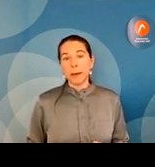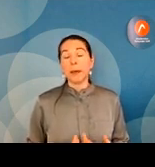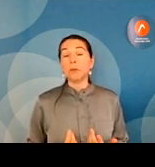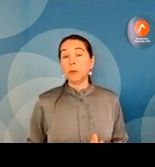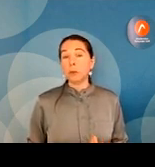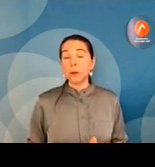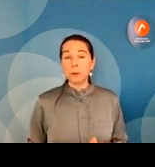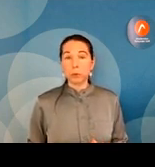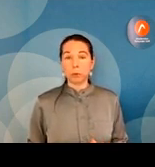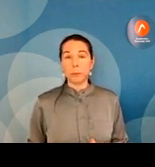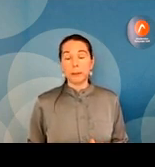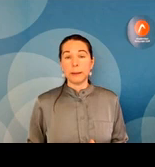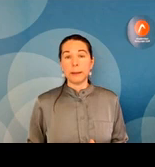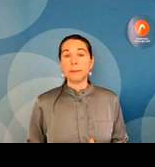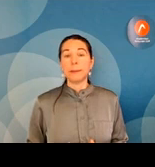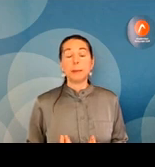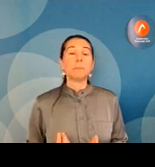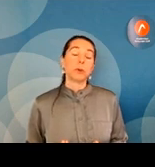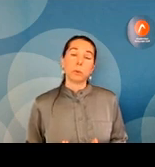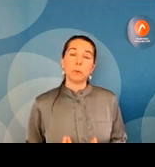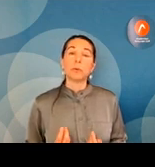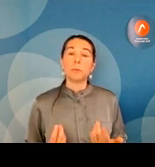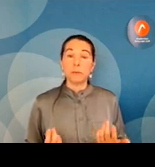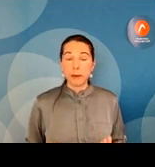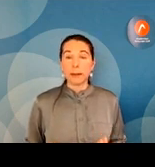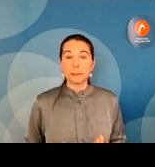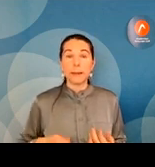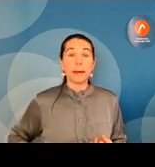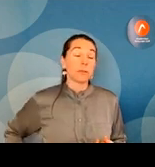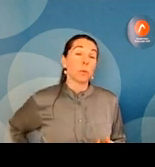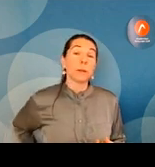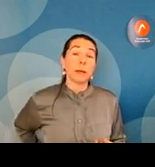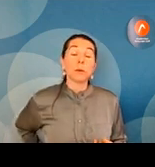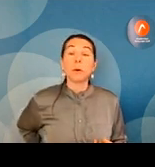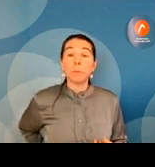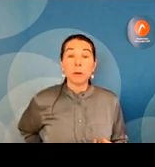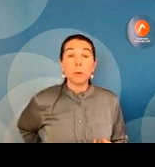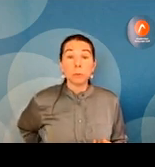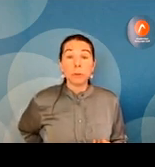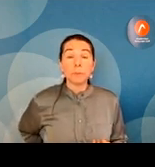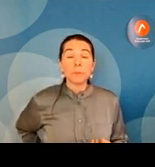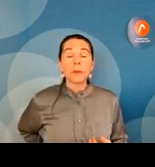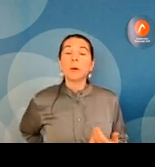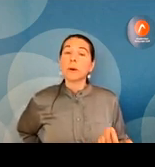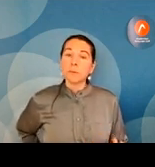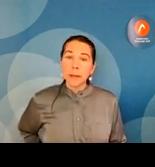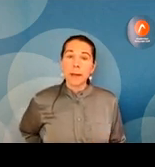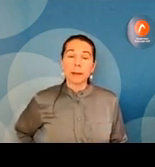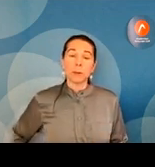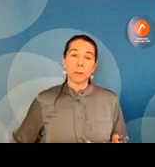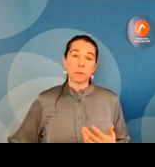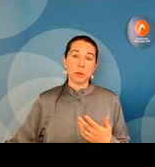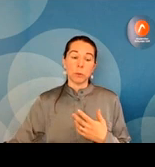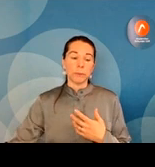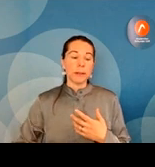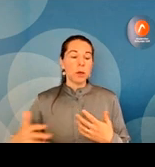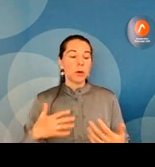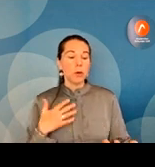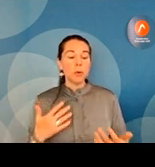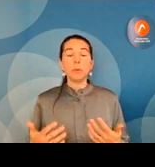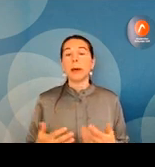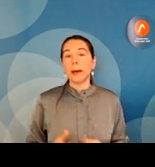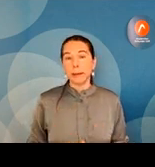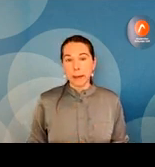bekosta en dyrare fortbildning till den person som är väldigt närstående att gå i pension. Och även här är då